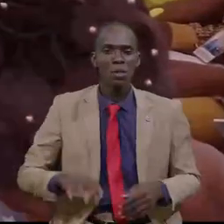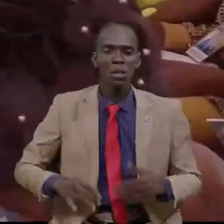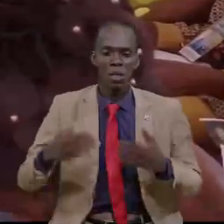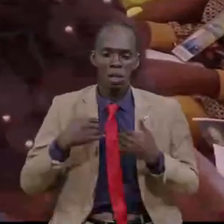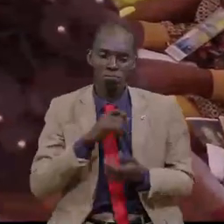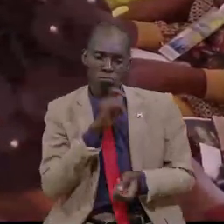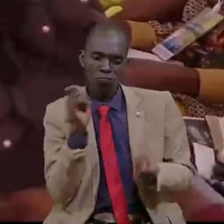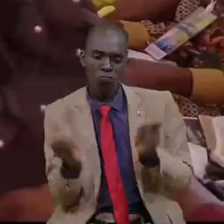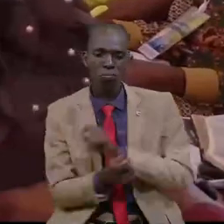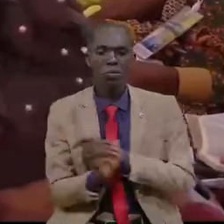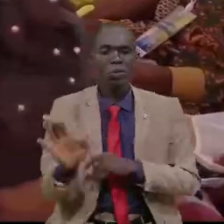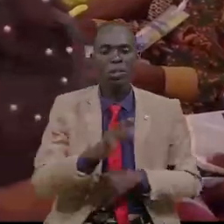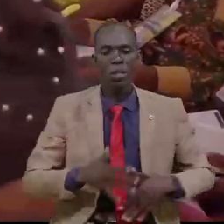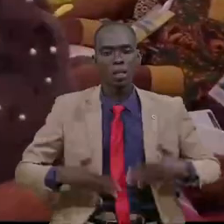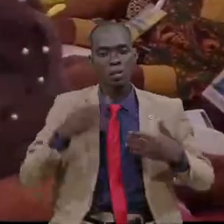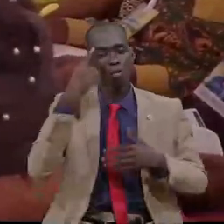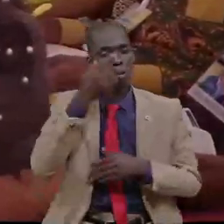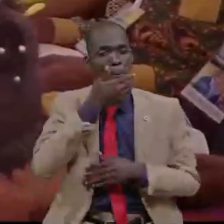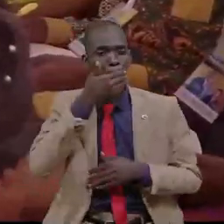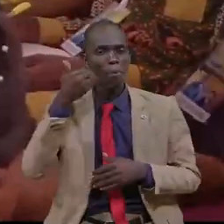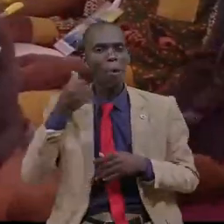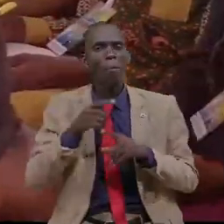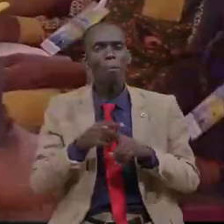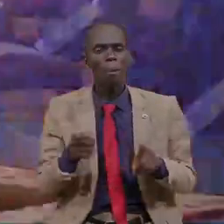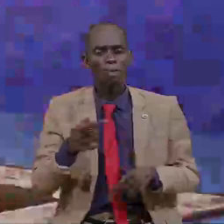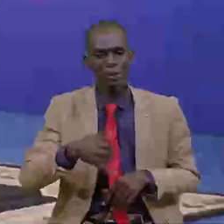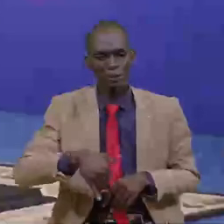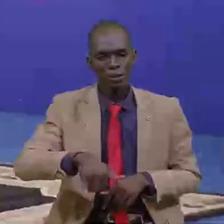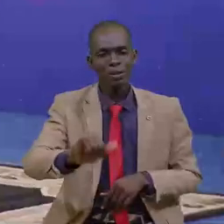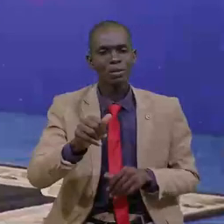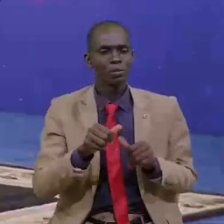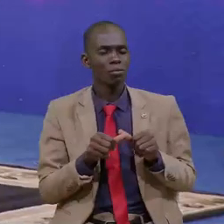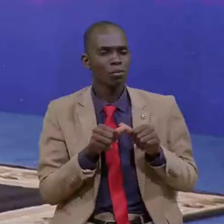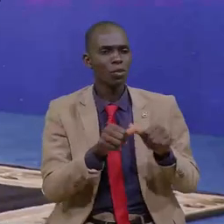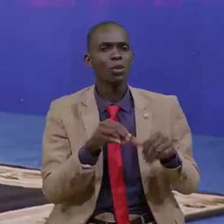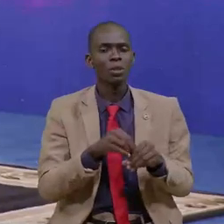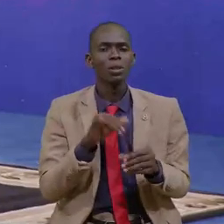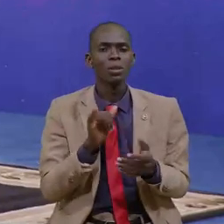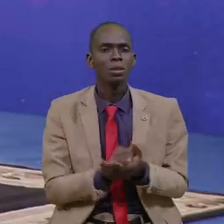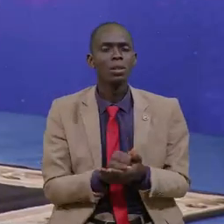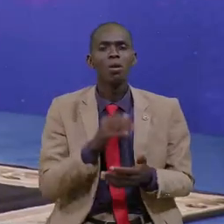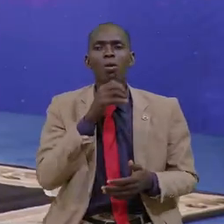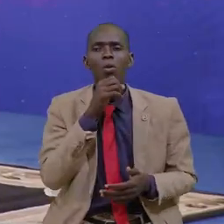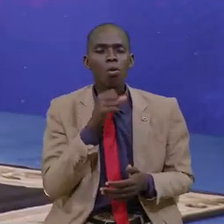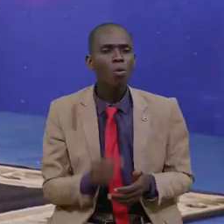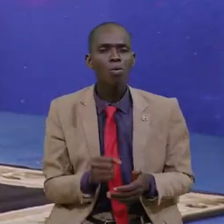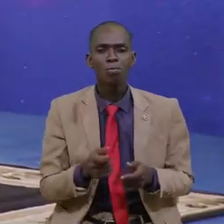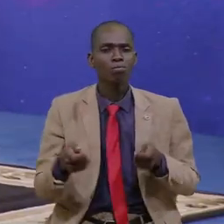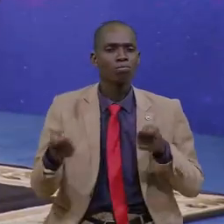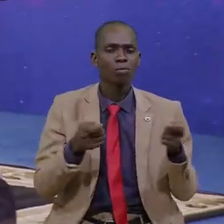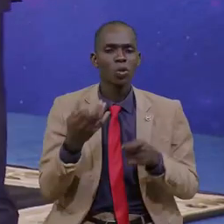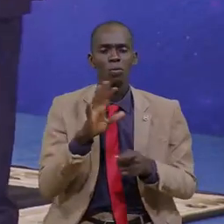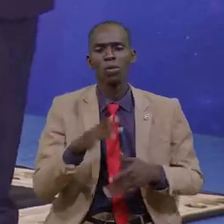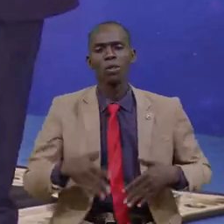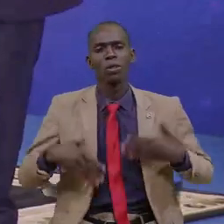que Christ a changé leur vie. Et ils s'attachent au gouvernement de leur